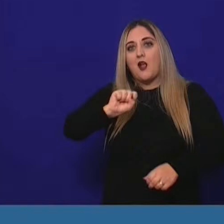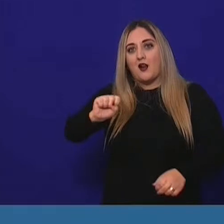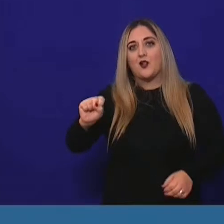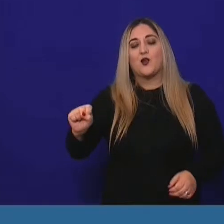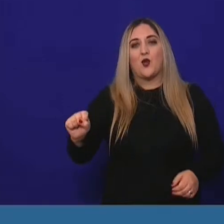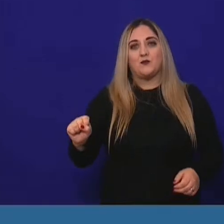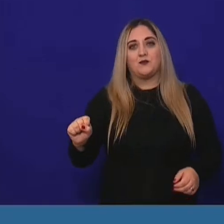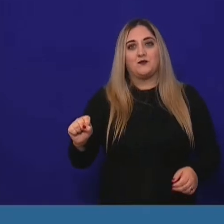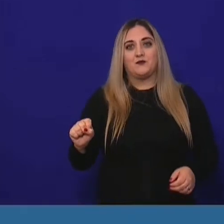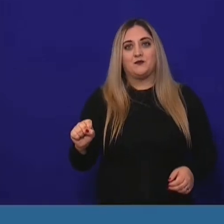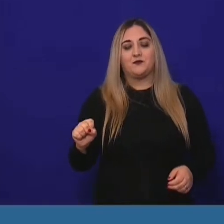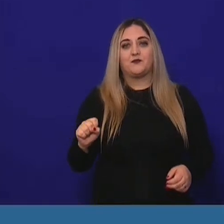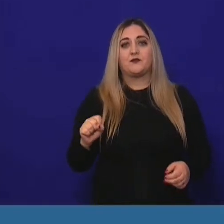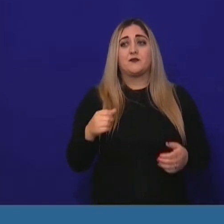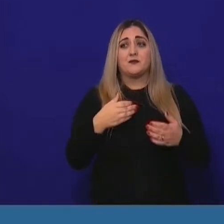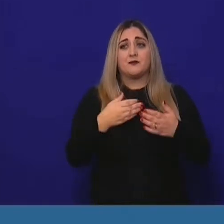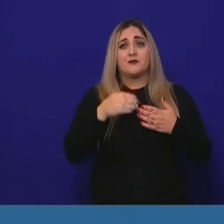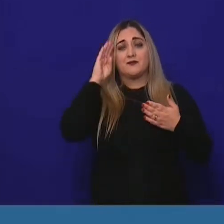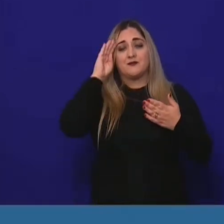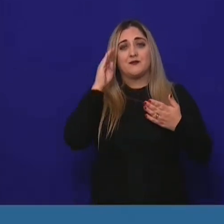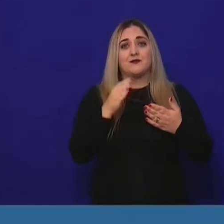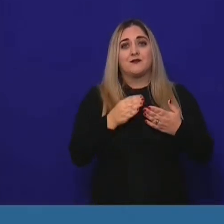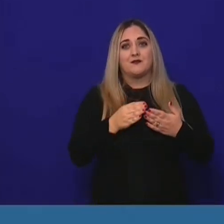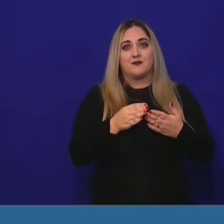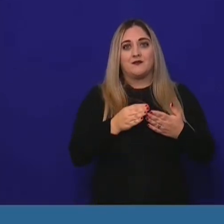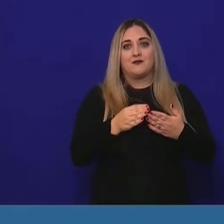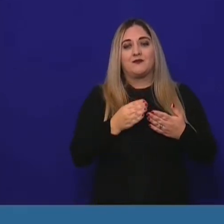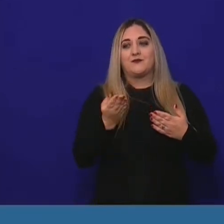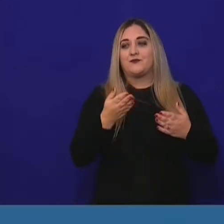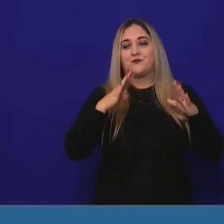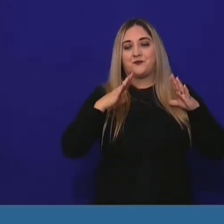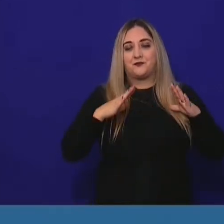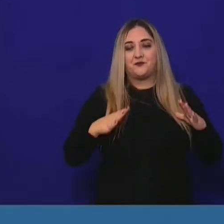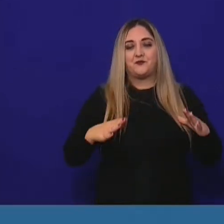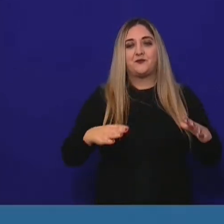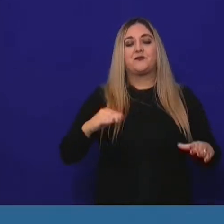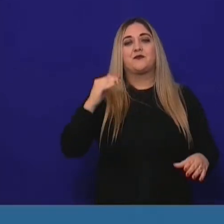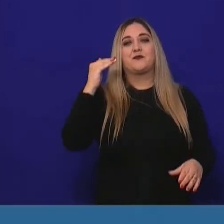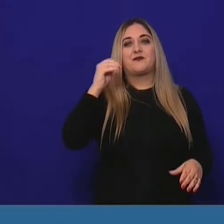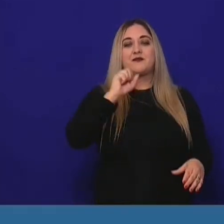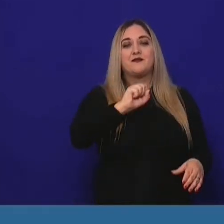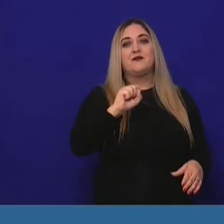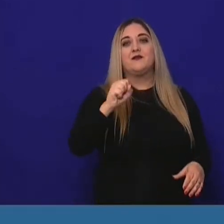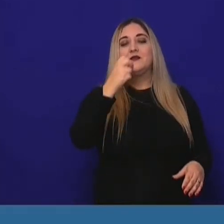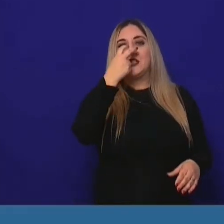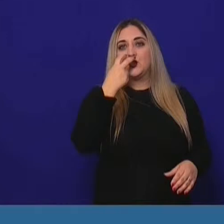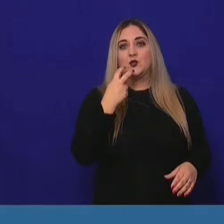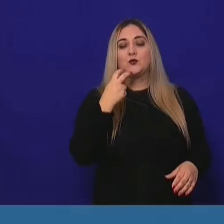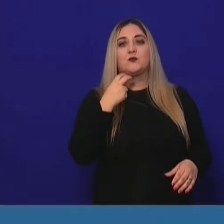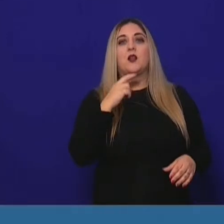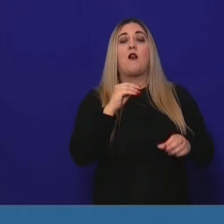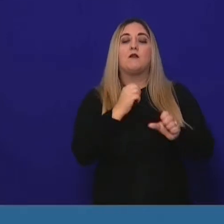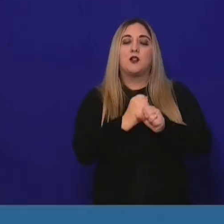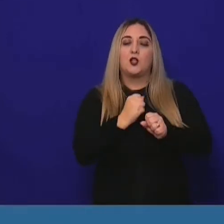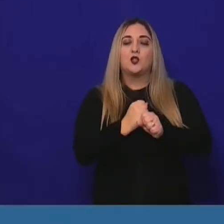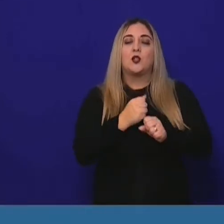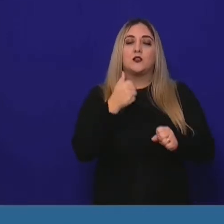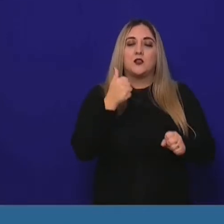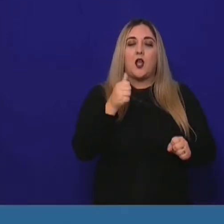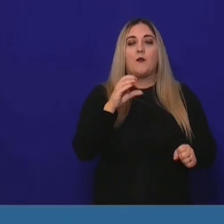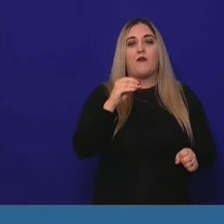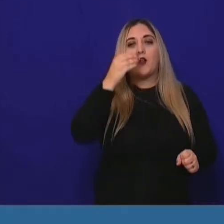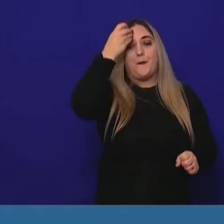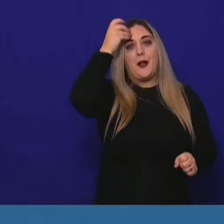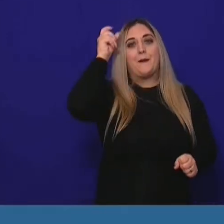nistgħu jitlaqmu wkoll dawn in-nies hemmhekk fejn qegħdin huma fid-djar tal-anzjani. Għandna ħidma tajba ħafna wkoll